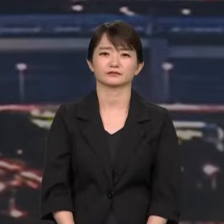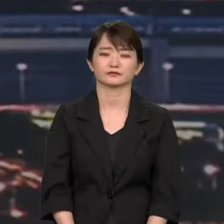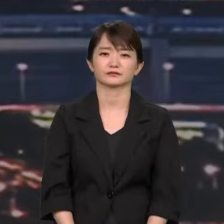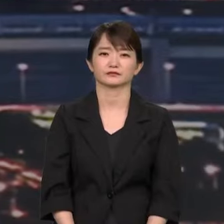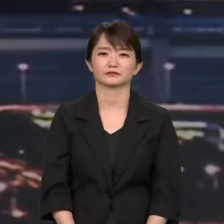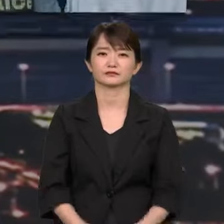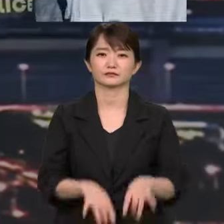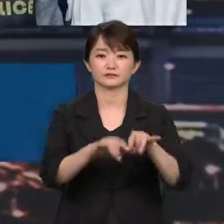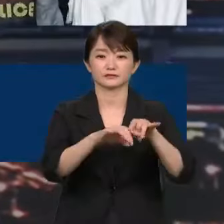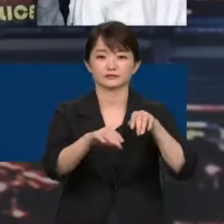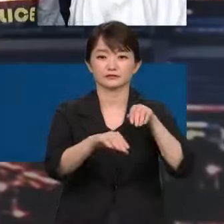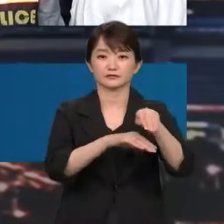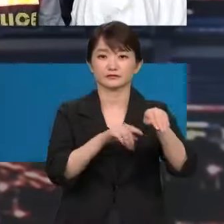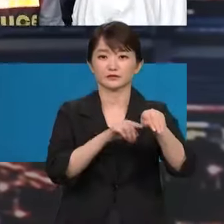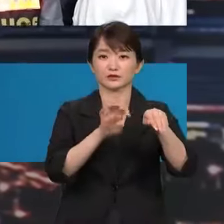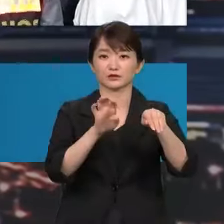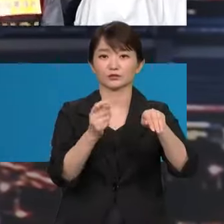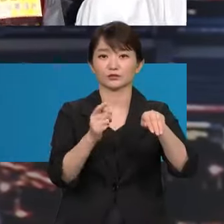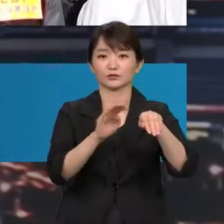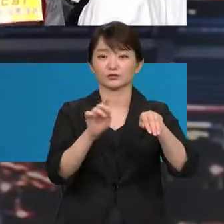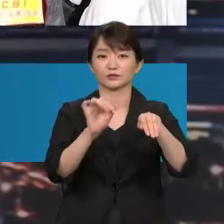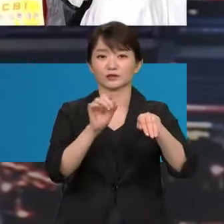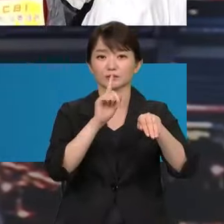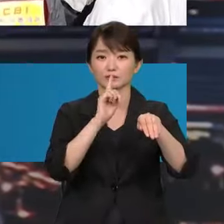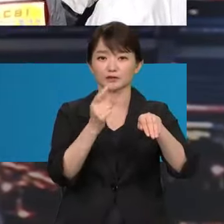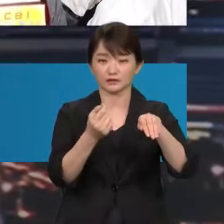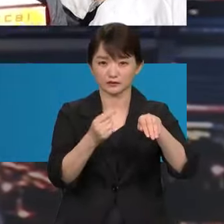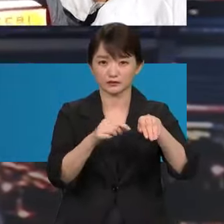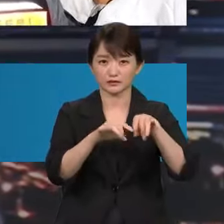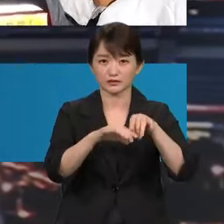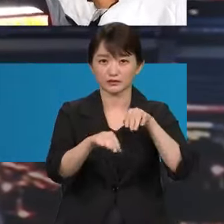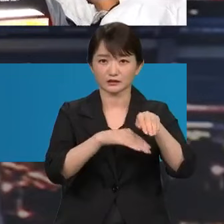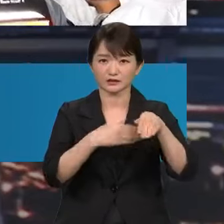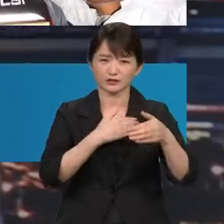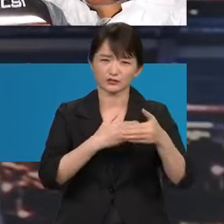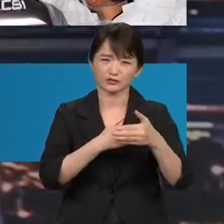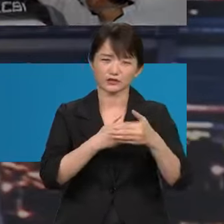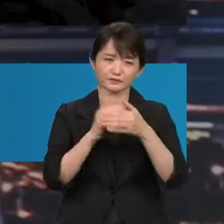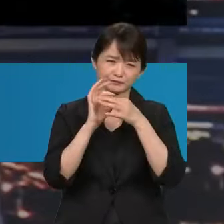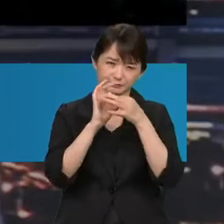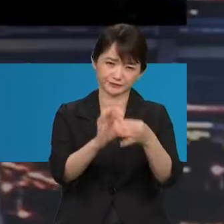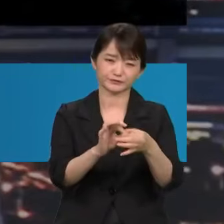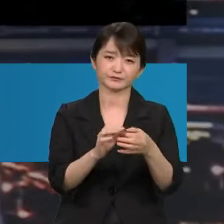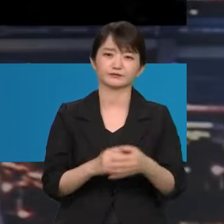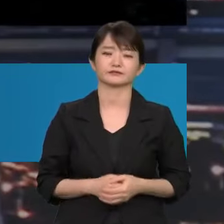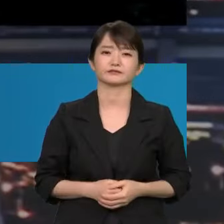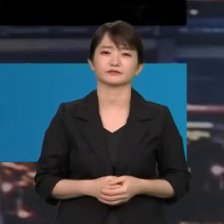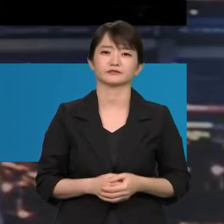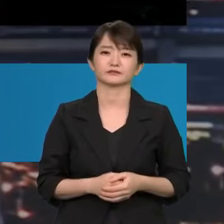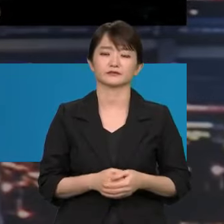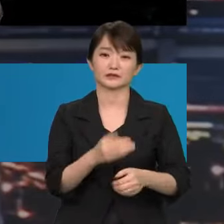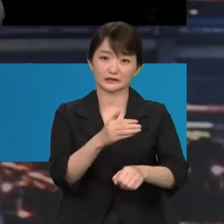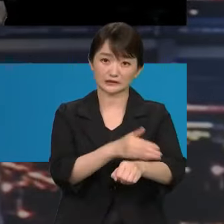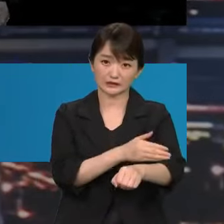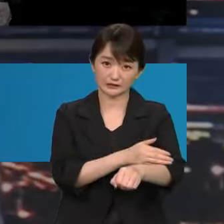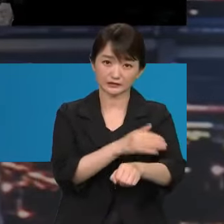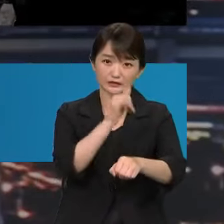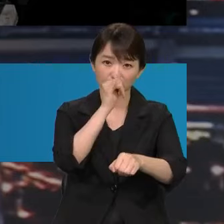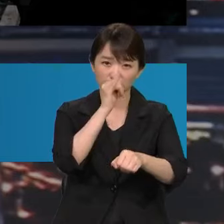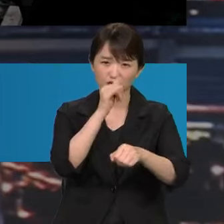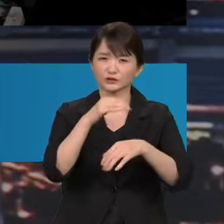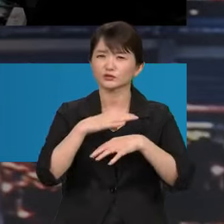네 전기차 포비아란 말이 나올만큼 전기차에 대한 불안 갈수록 커지고 있습니다 다만 과하게 부풀려졌다 만냥